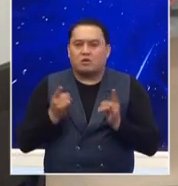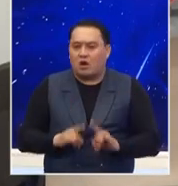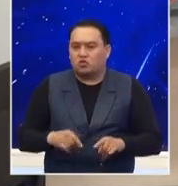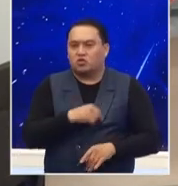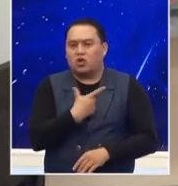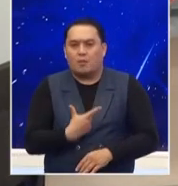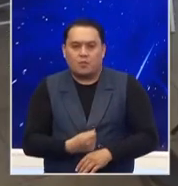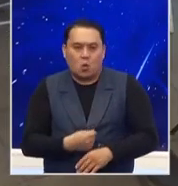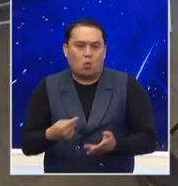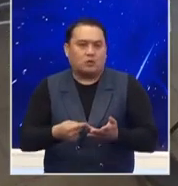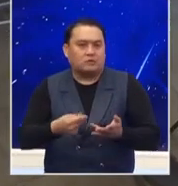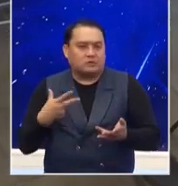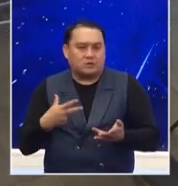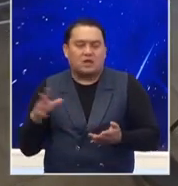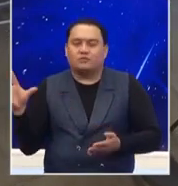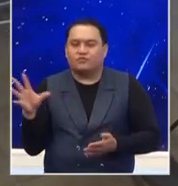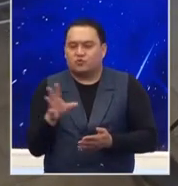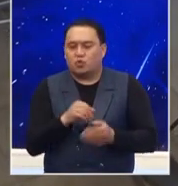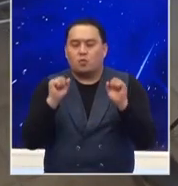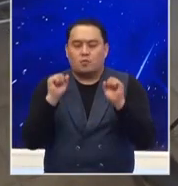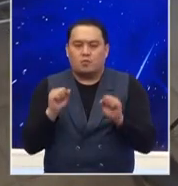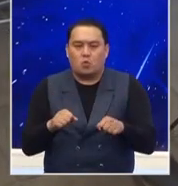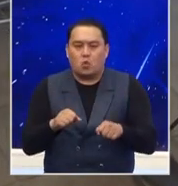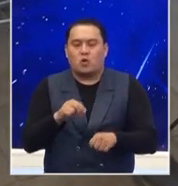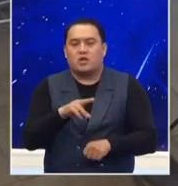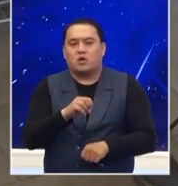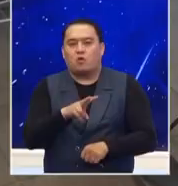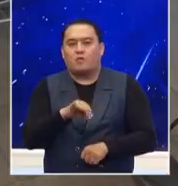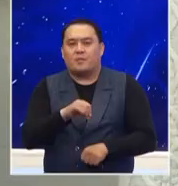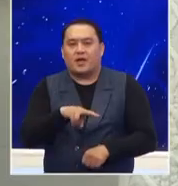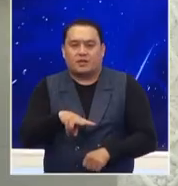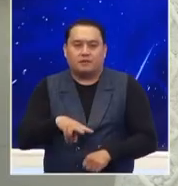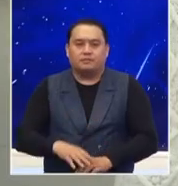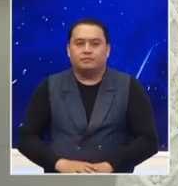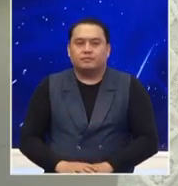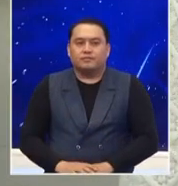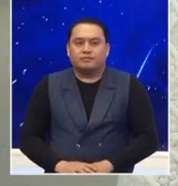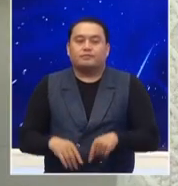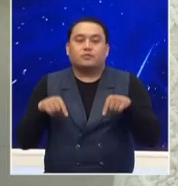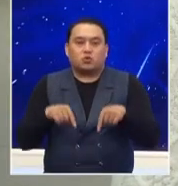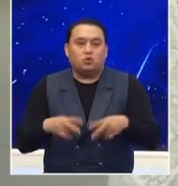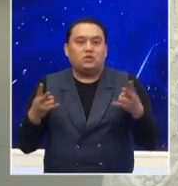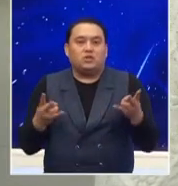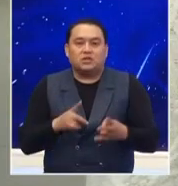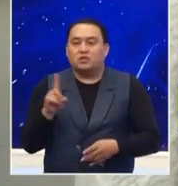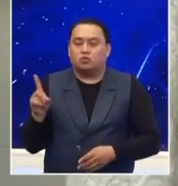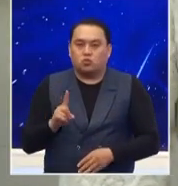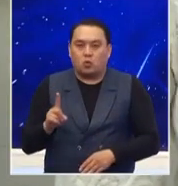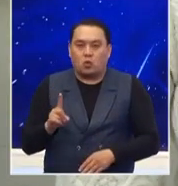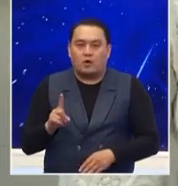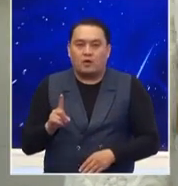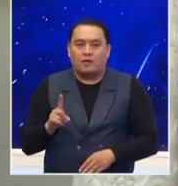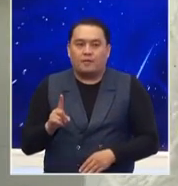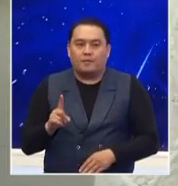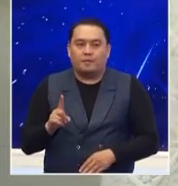и даже анализы ПЦР-тестирования. Все это доступно уже сегодня. Здесь нужно отметить, что эта